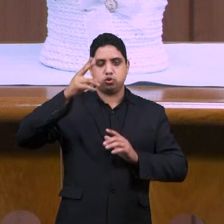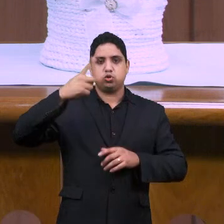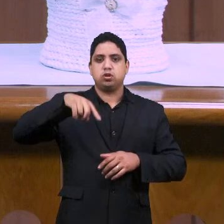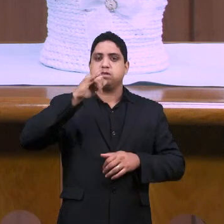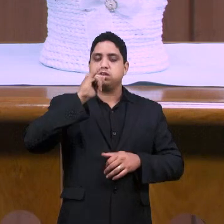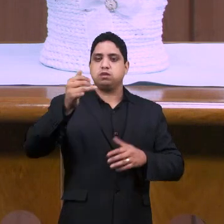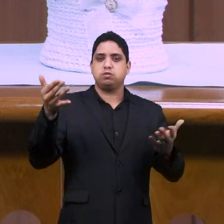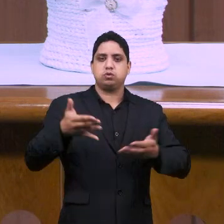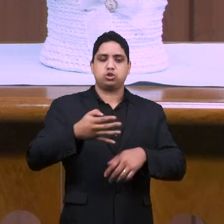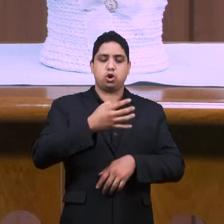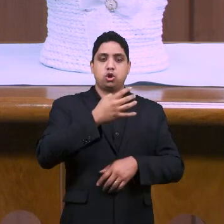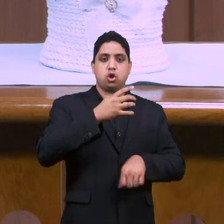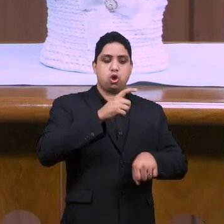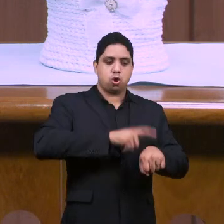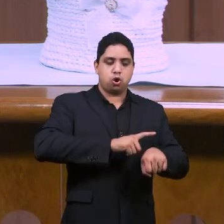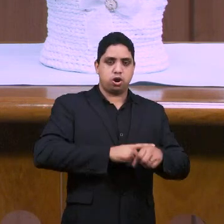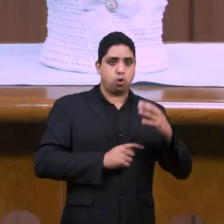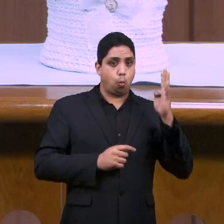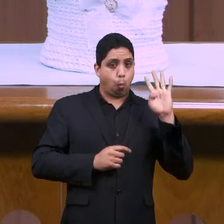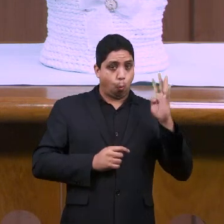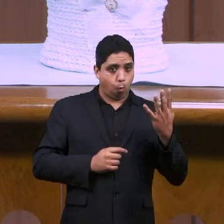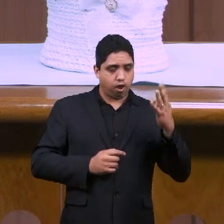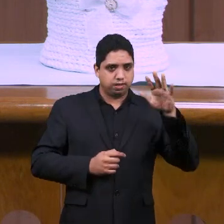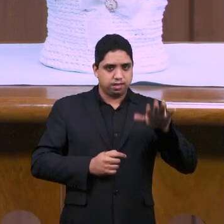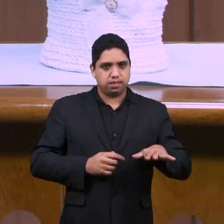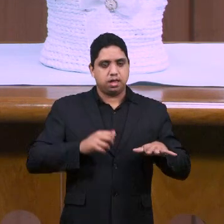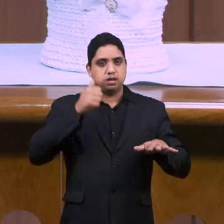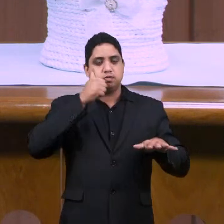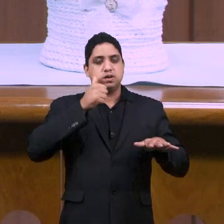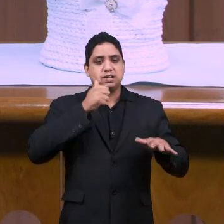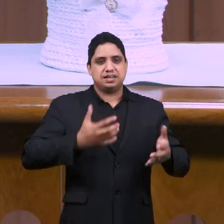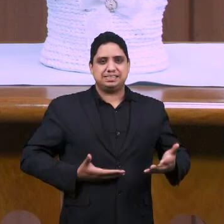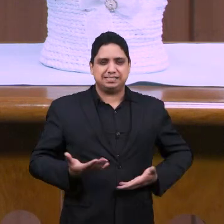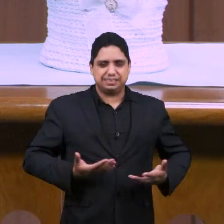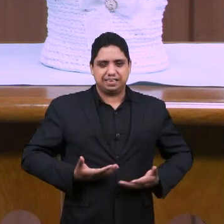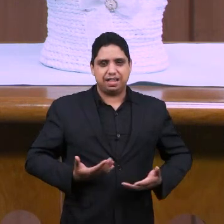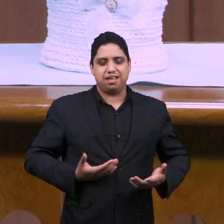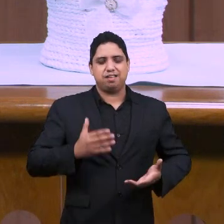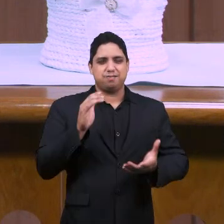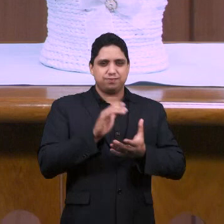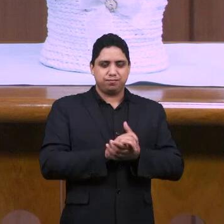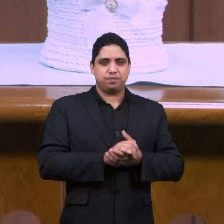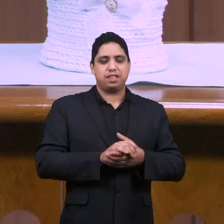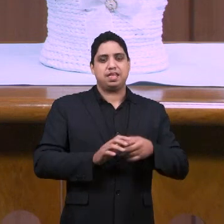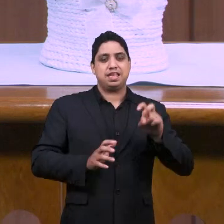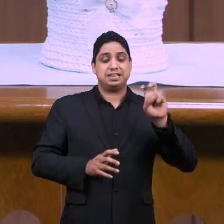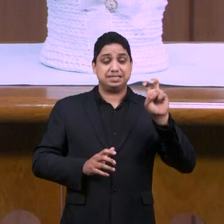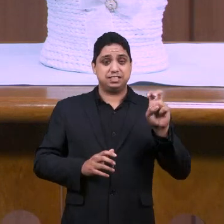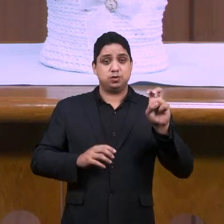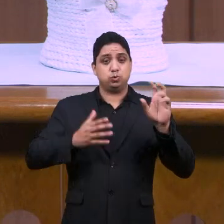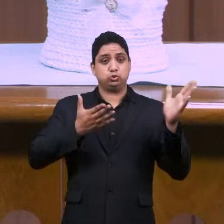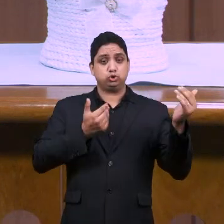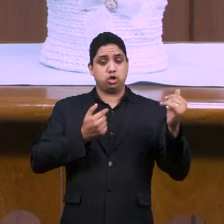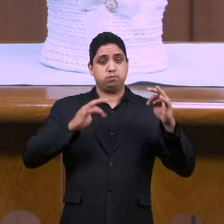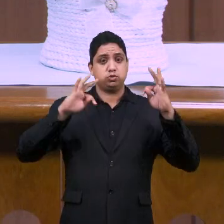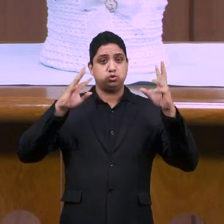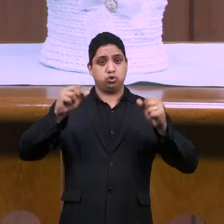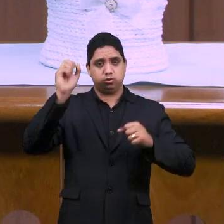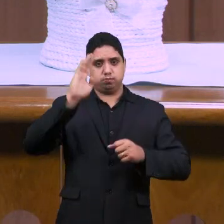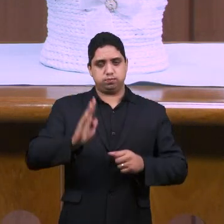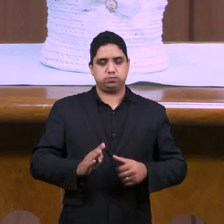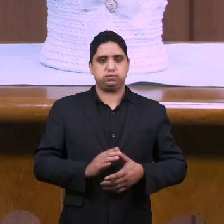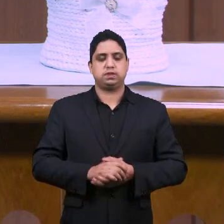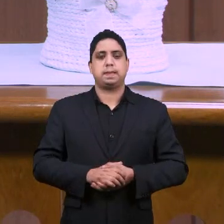l'orientation du Seigneur seront transmises aujourd'hui dans ces horaires à 16 heures pour les dames et 17 heures pour les jeunes de tout le Brésil